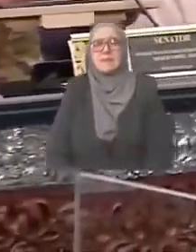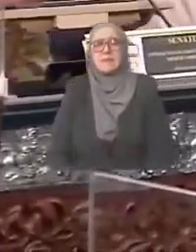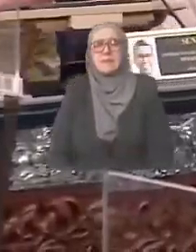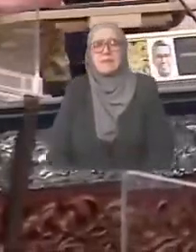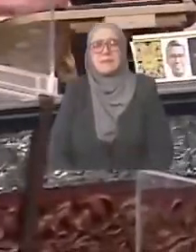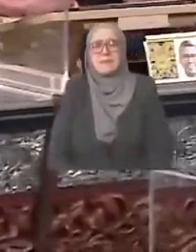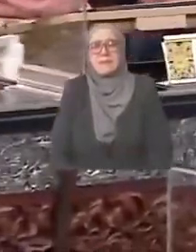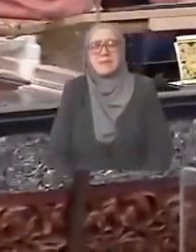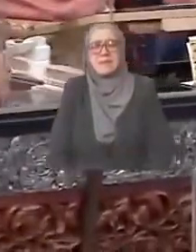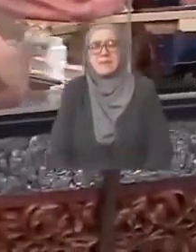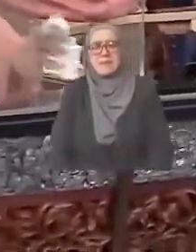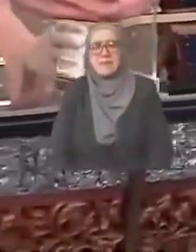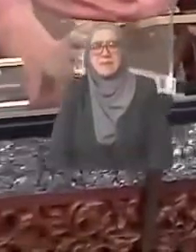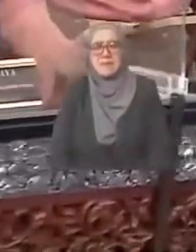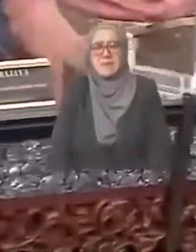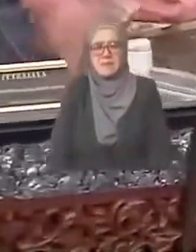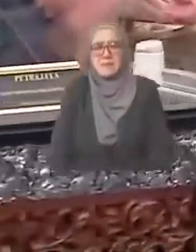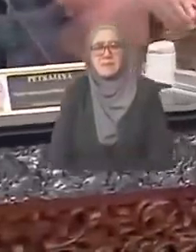Hai